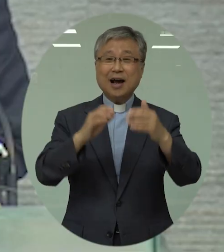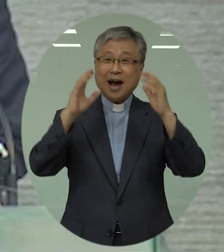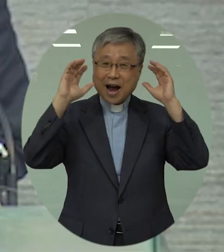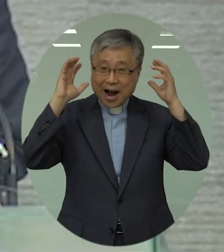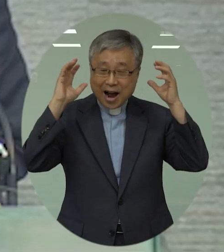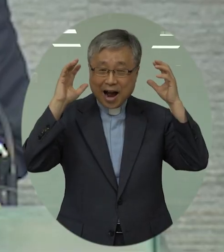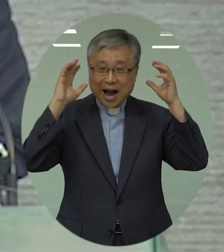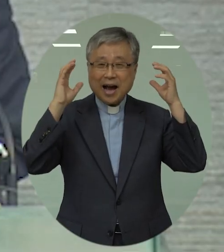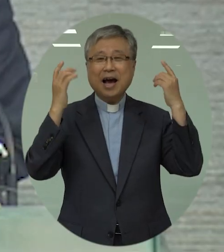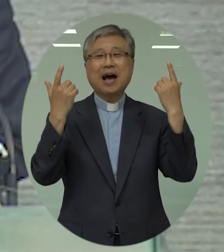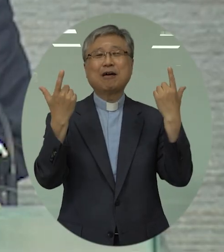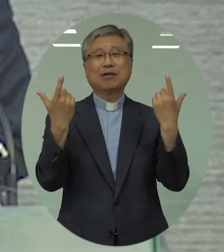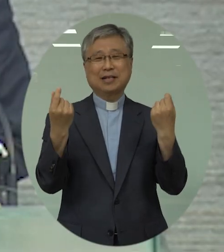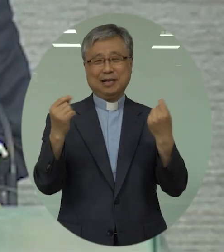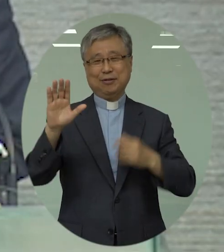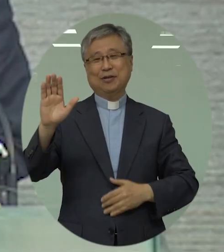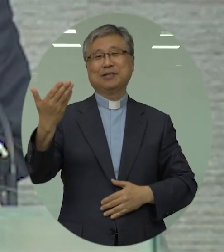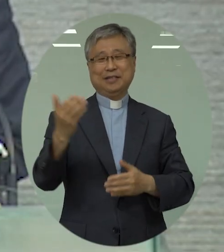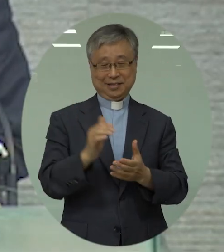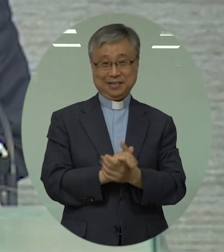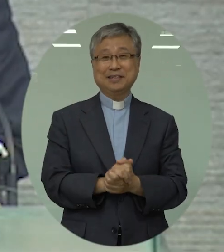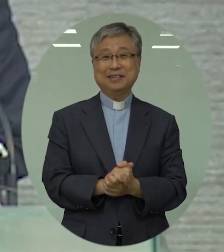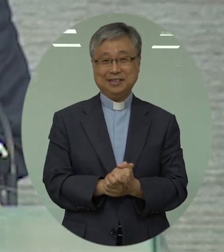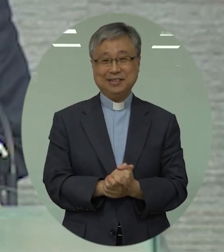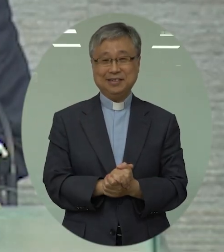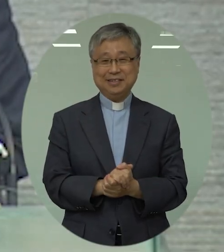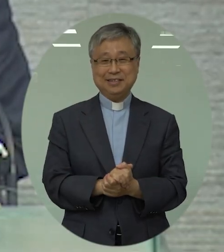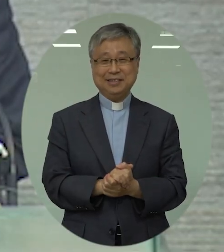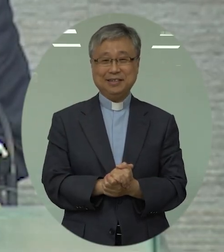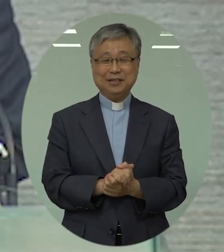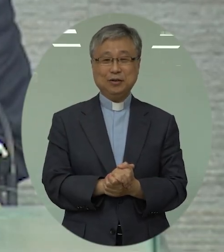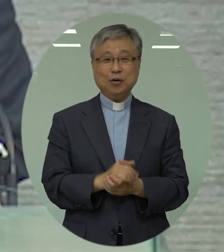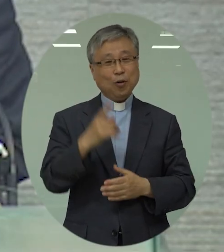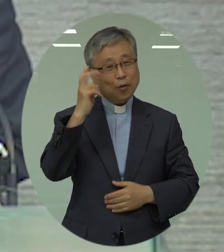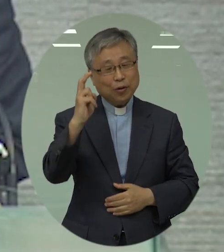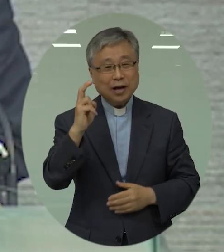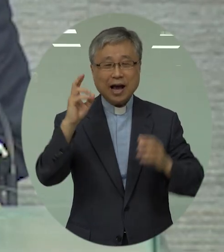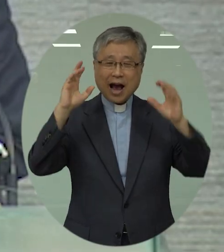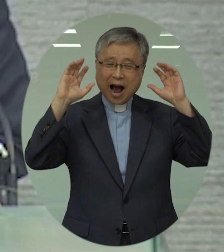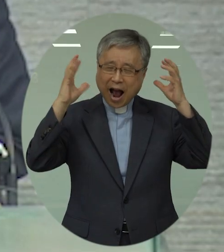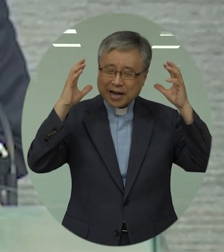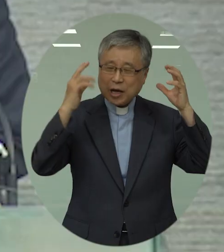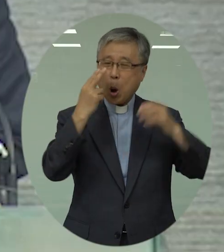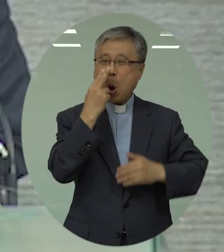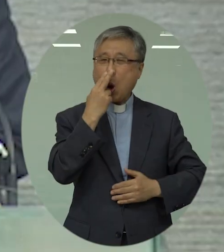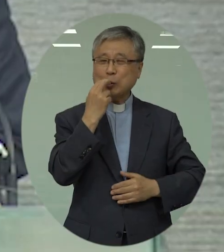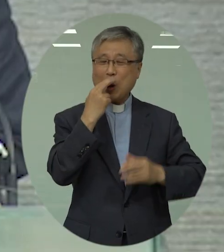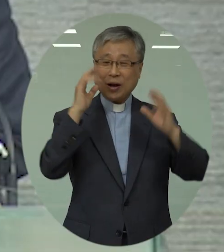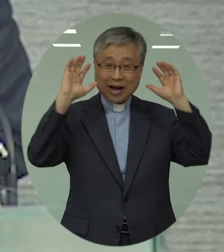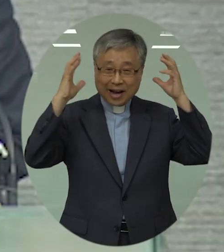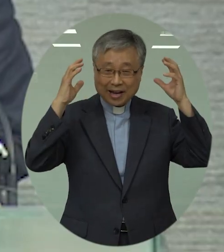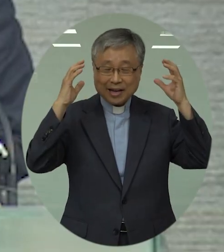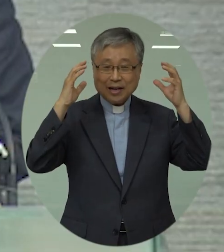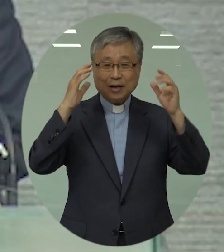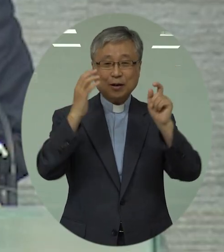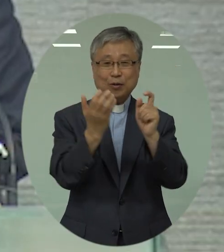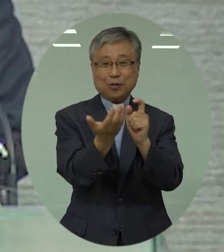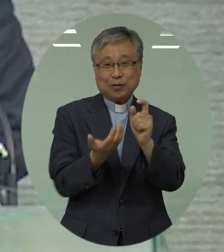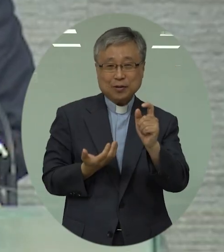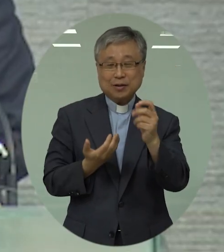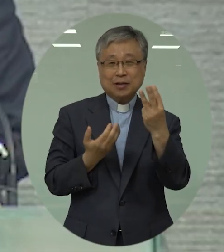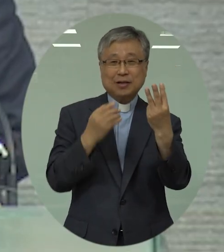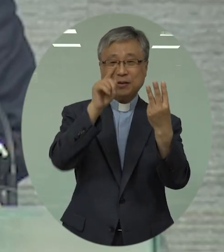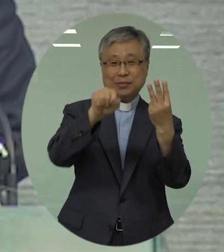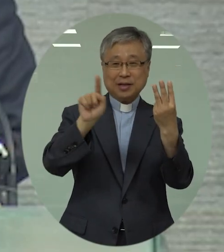어린 아이가 된 것이에요. 어린 아이. 혹은 어린 아기. 거기 고린도전서 3장 1절